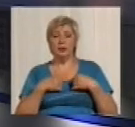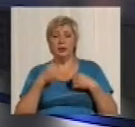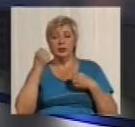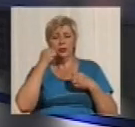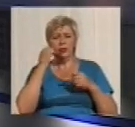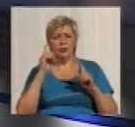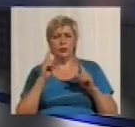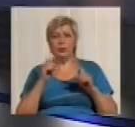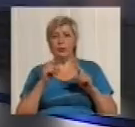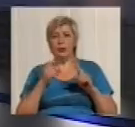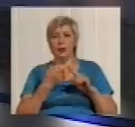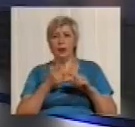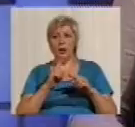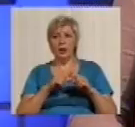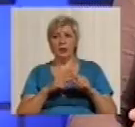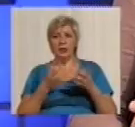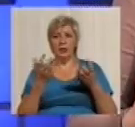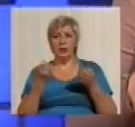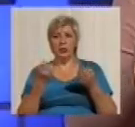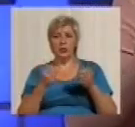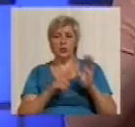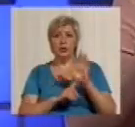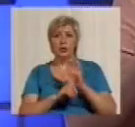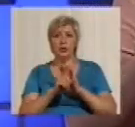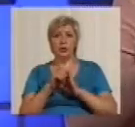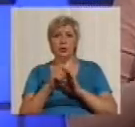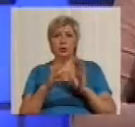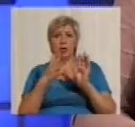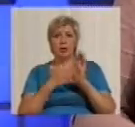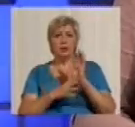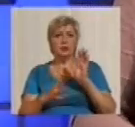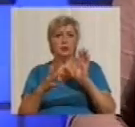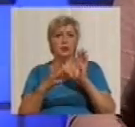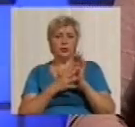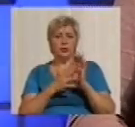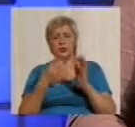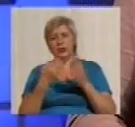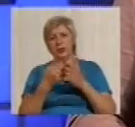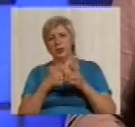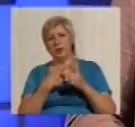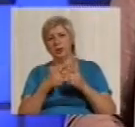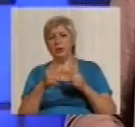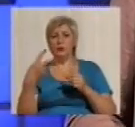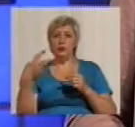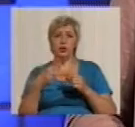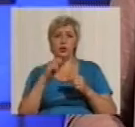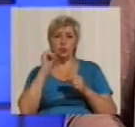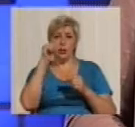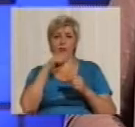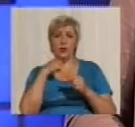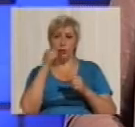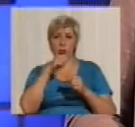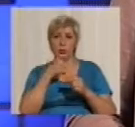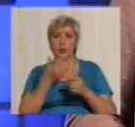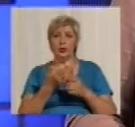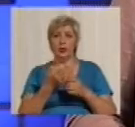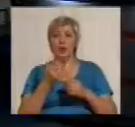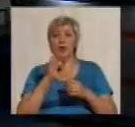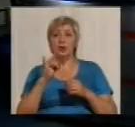помню. Но они в 2009 году, это еще началось с какого-то там 99-го или с 2000 года. Ну, история